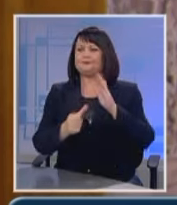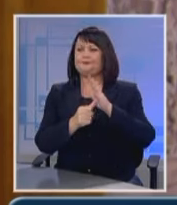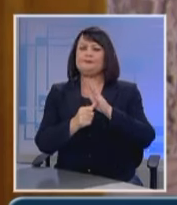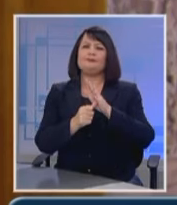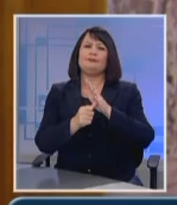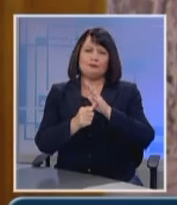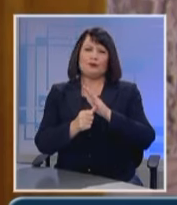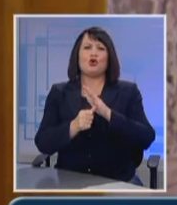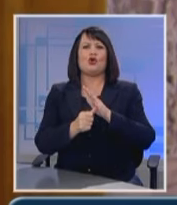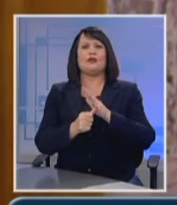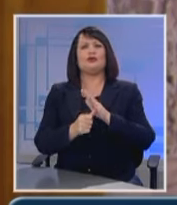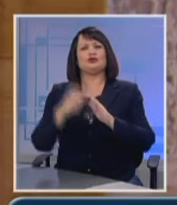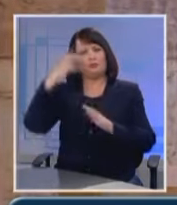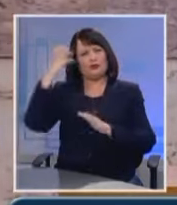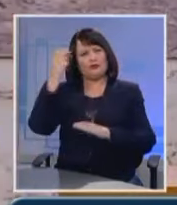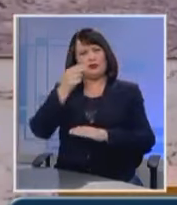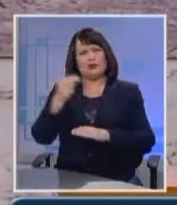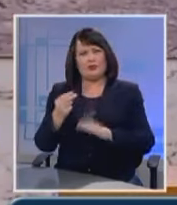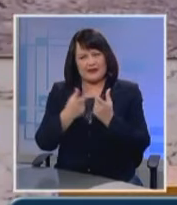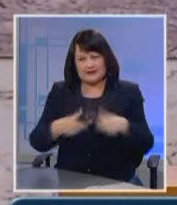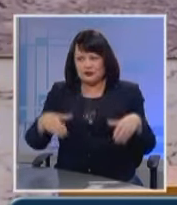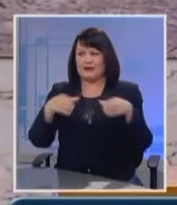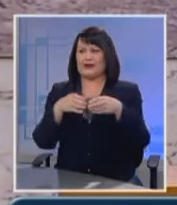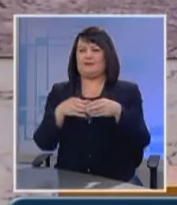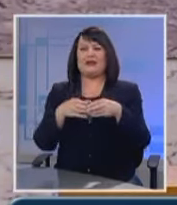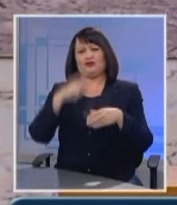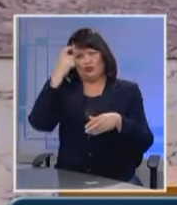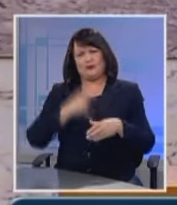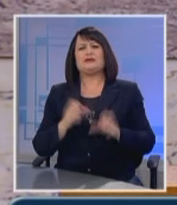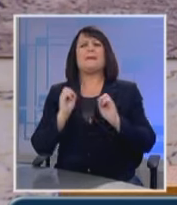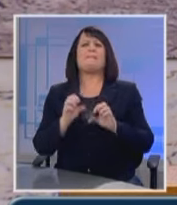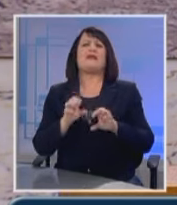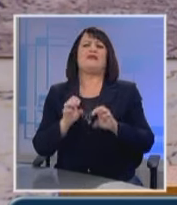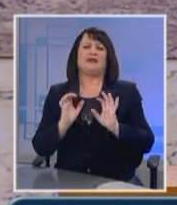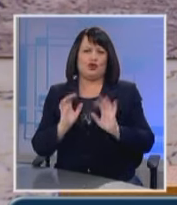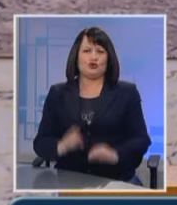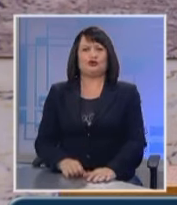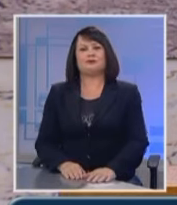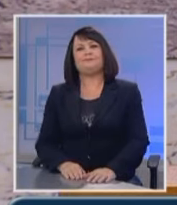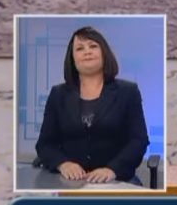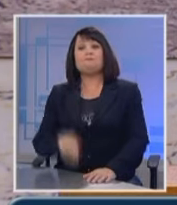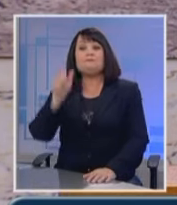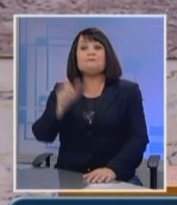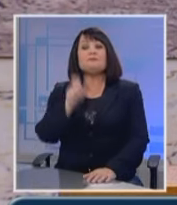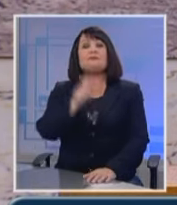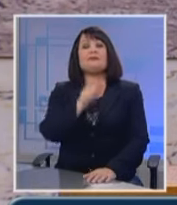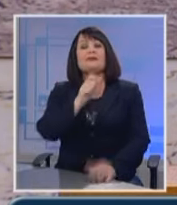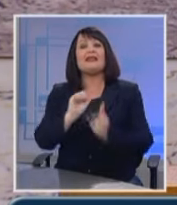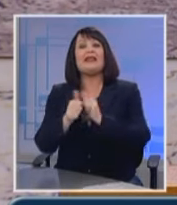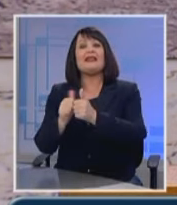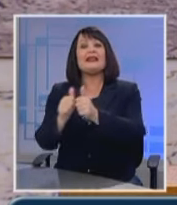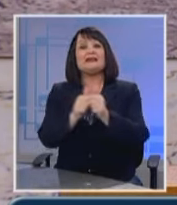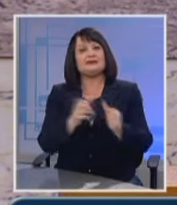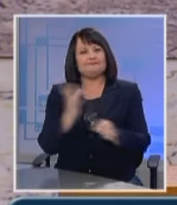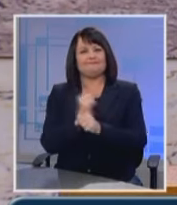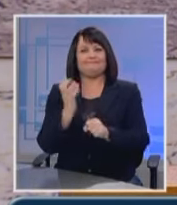της Επιτροπής Μορφωτικών Υποθέσεων της Βουλής αλλά και ως εκπαιδευτικού. Για κάθε έναν και κάθε μία από εσάς που καταφέρατε